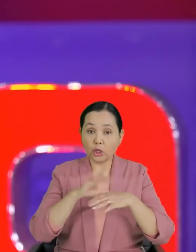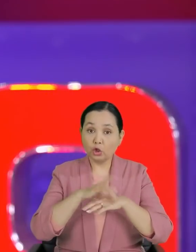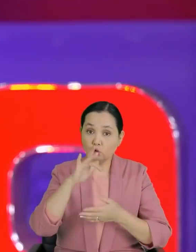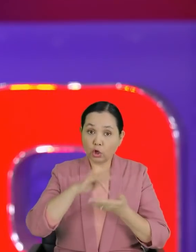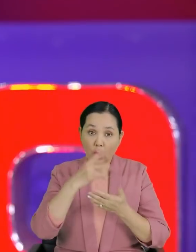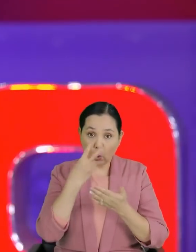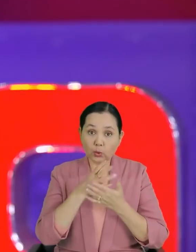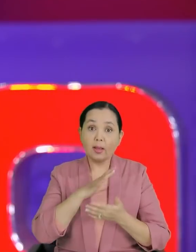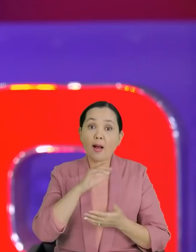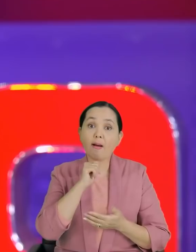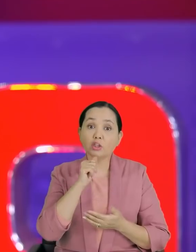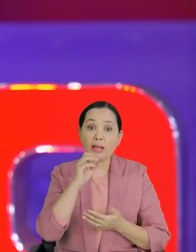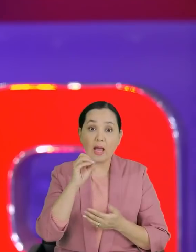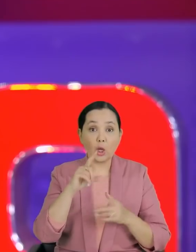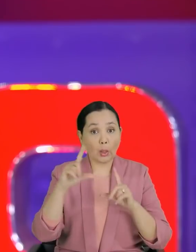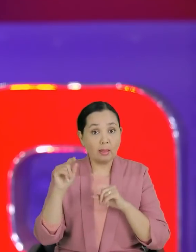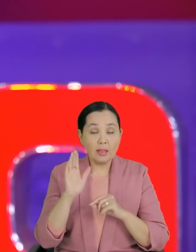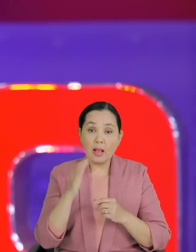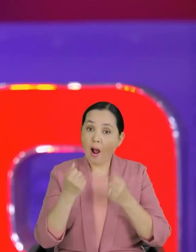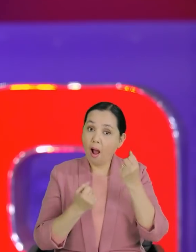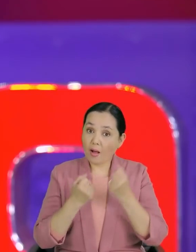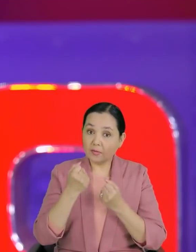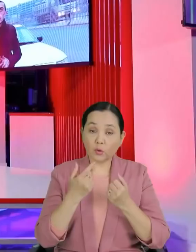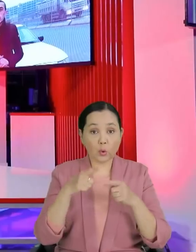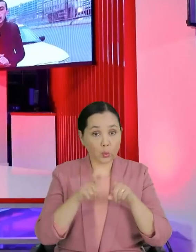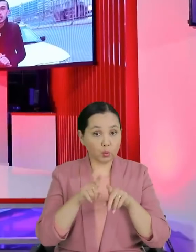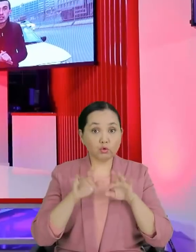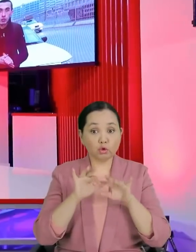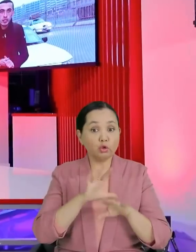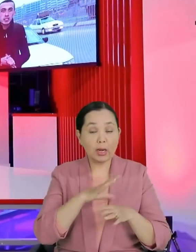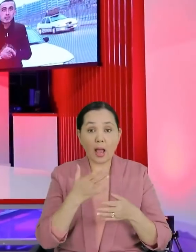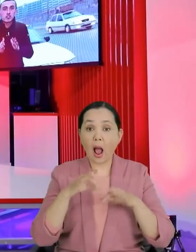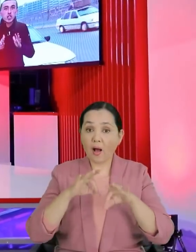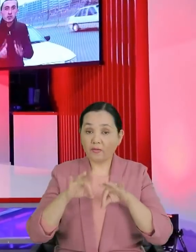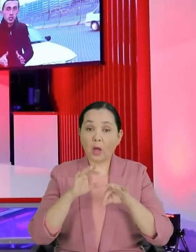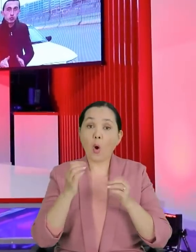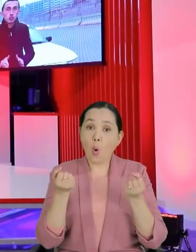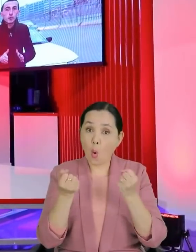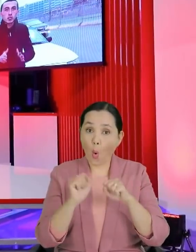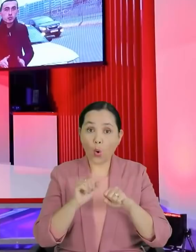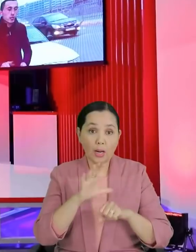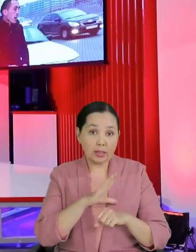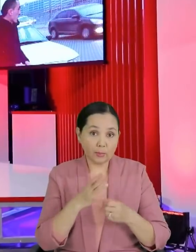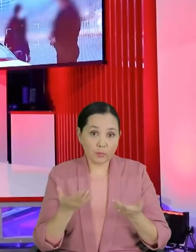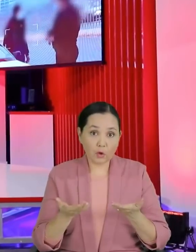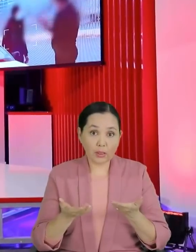shahrida kuzatilgan. Qashqadaryoga ketayotgan haydovchi xuddi shu ishni qilgan va avtomashinasini o'g'irlatib